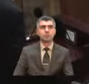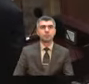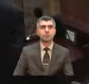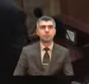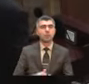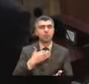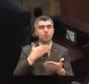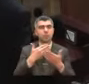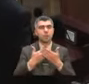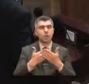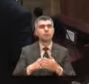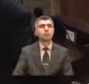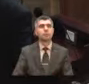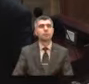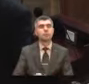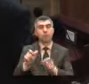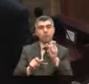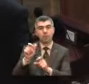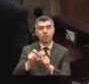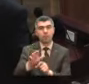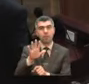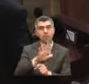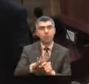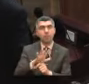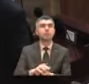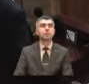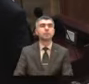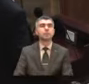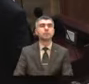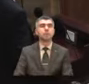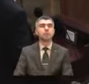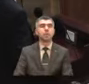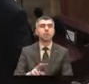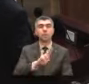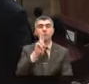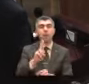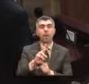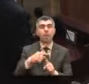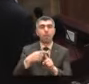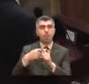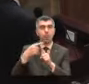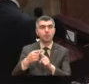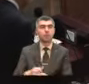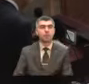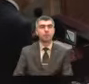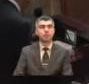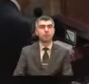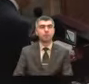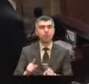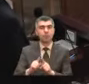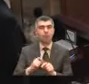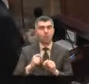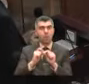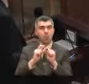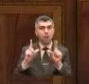السادة النواب المحترمين النائبات المحترمات على هذه التعقيبات. أود أن أوضح في